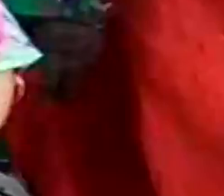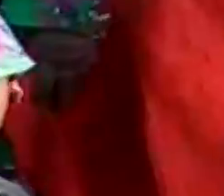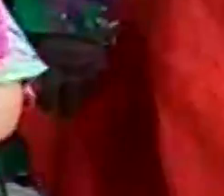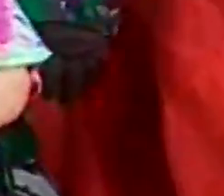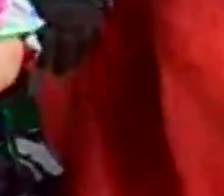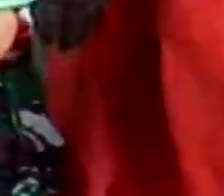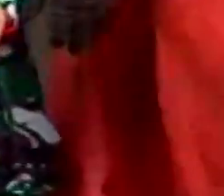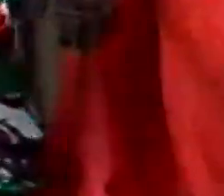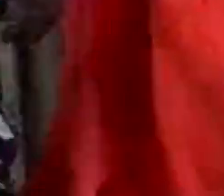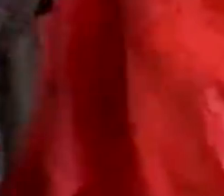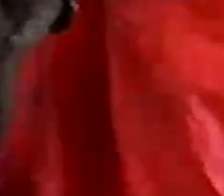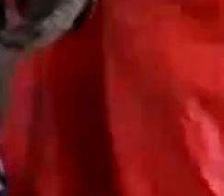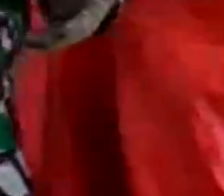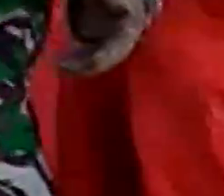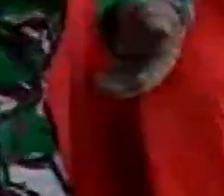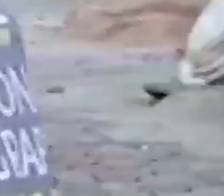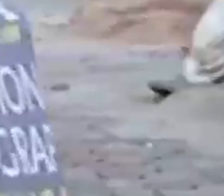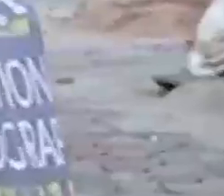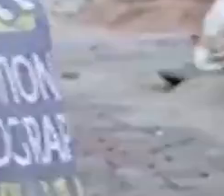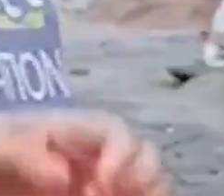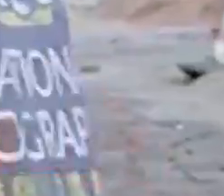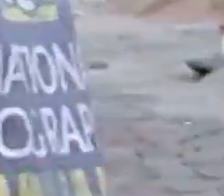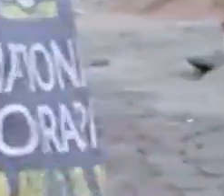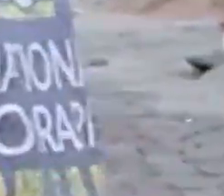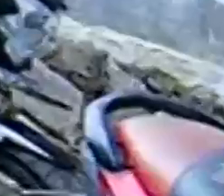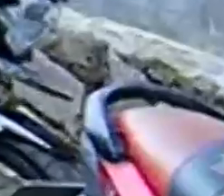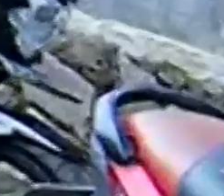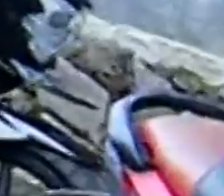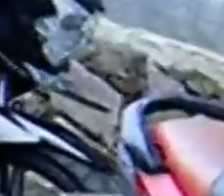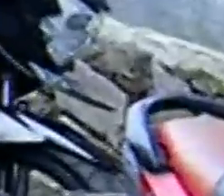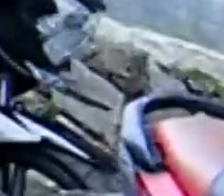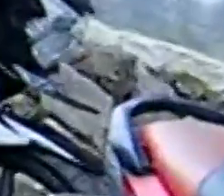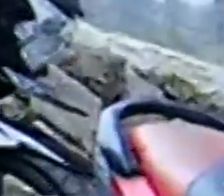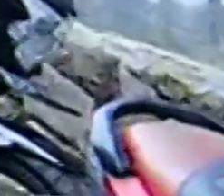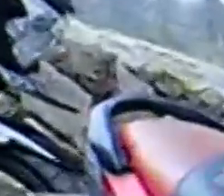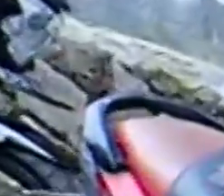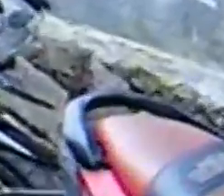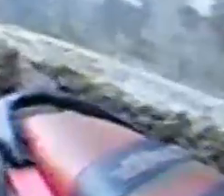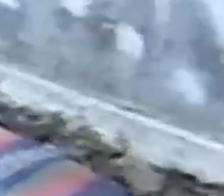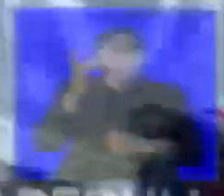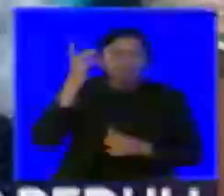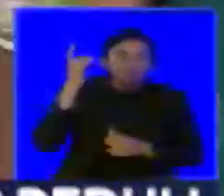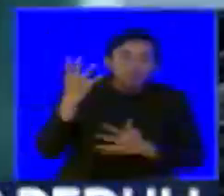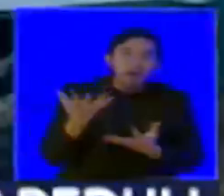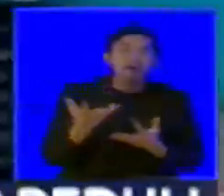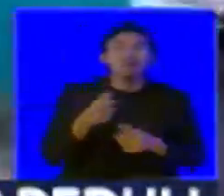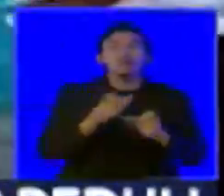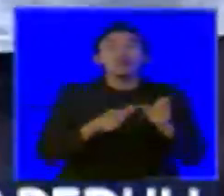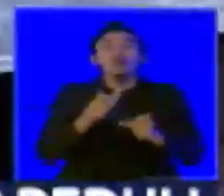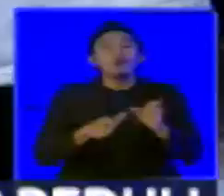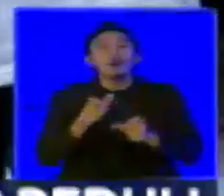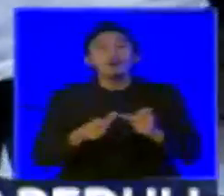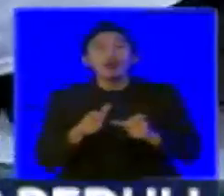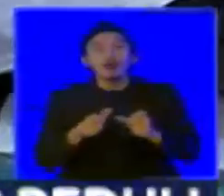online dan pedagang kaki lima yang mengalami kesulitan ekonomi saat wabah COVID-19 melanda Indonesia. HDCI Jakarta